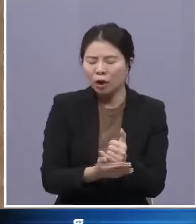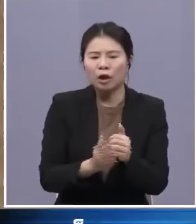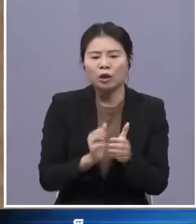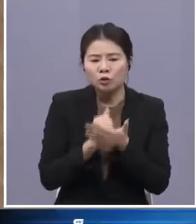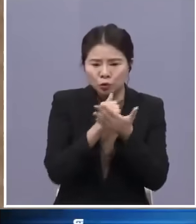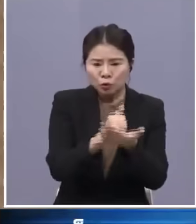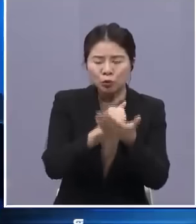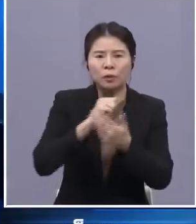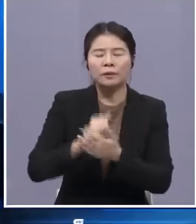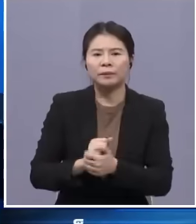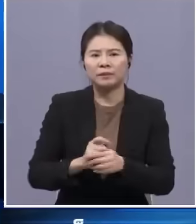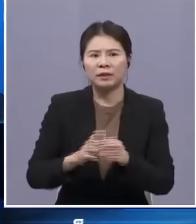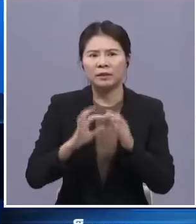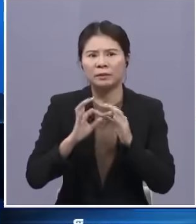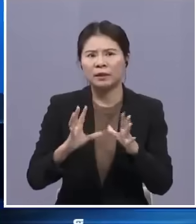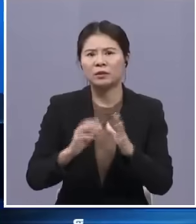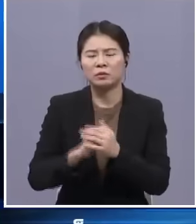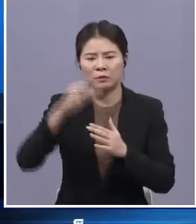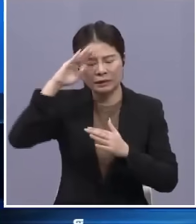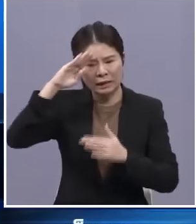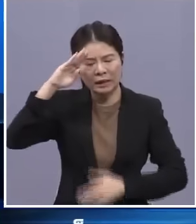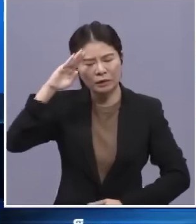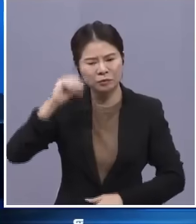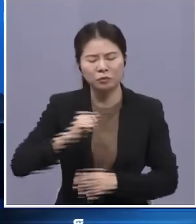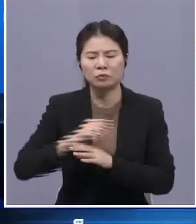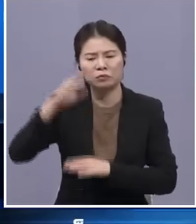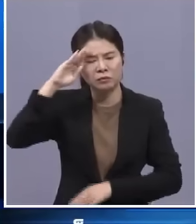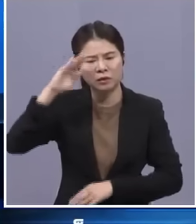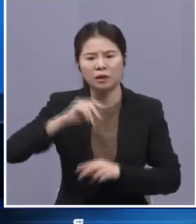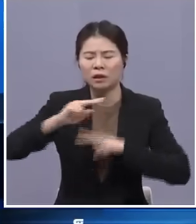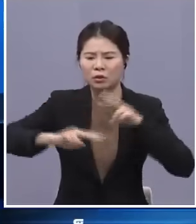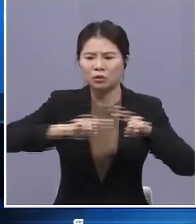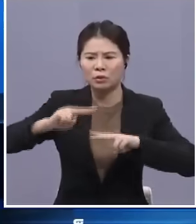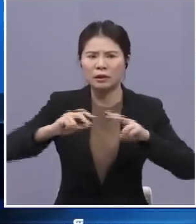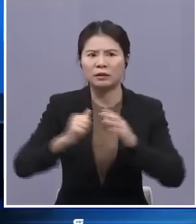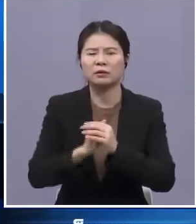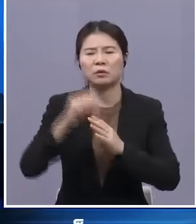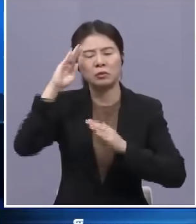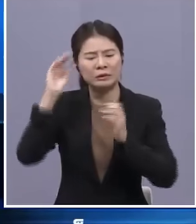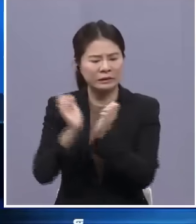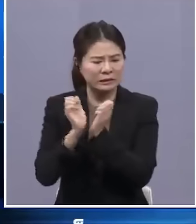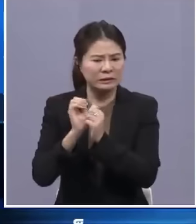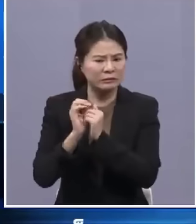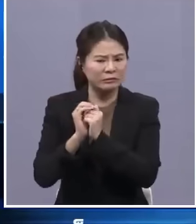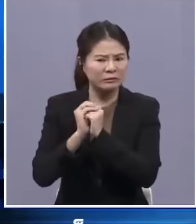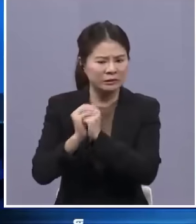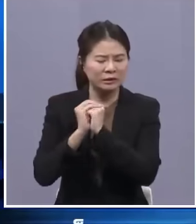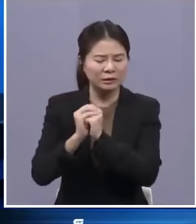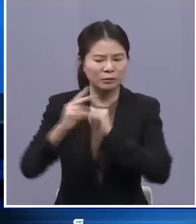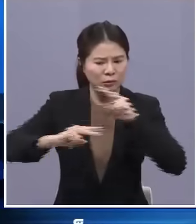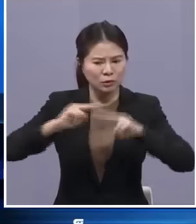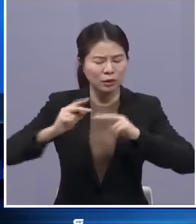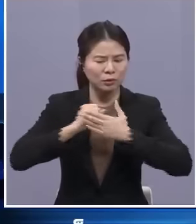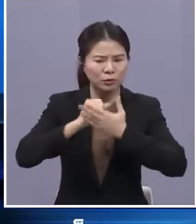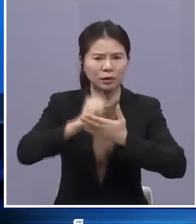วิพากษ์วิจารณ์ว่าประเทศไทยนั้นเป็นเอกราชทำไมต้องใช้ตำรวจจีนมาลาดตระเวนเรื่องที่มีลักษณะสร้างสรรค์เพื่อผลประโยชน์ของประเทศ